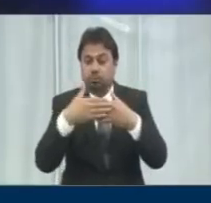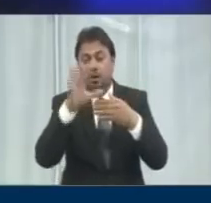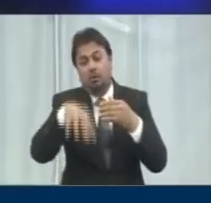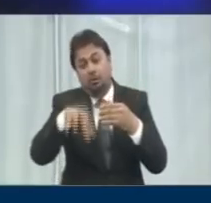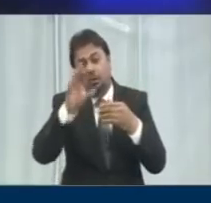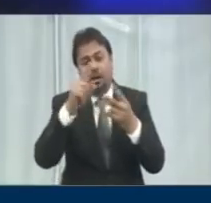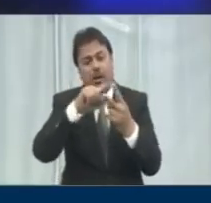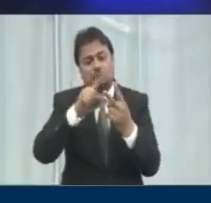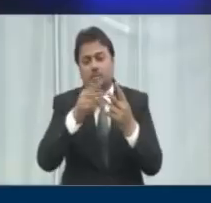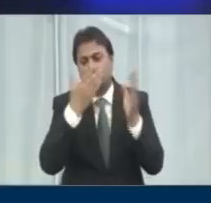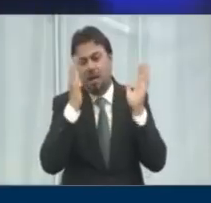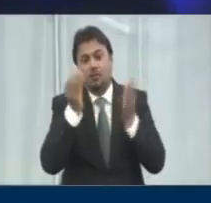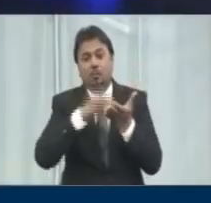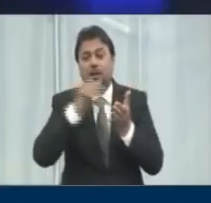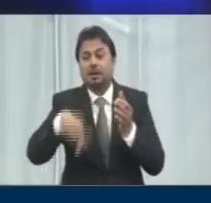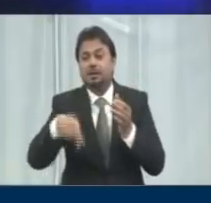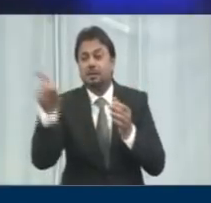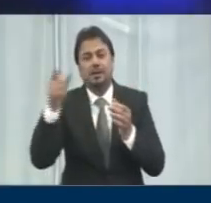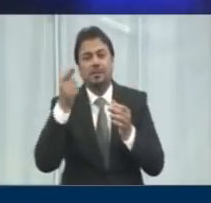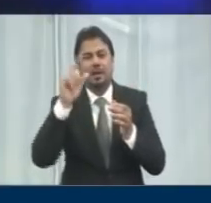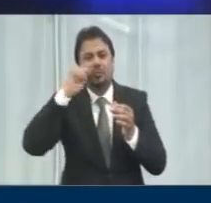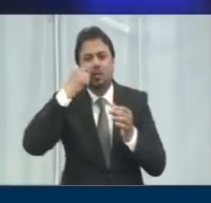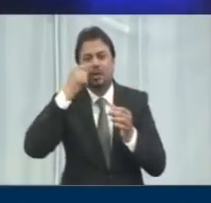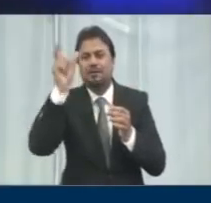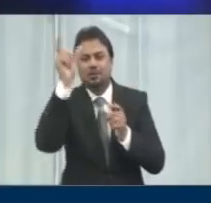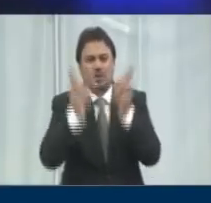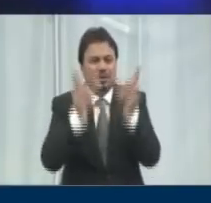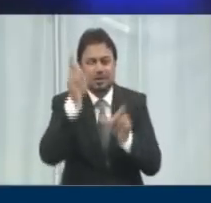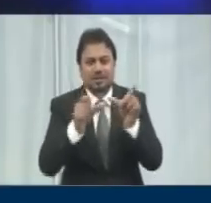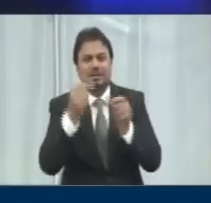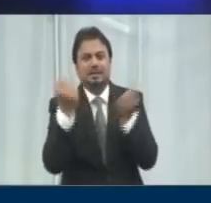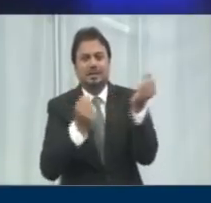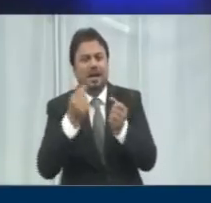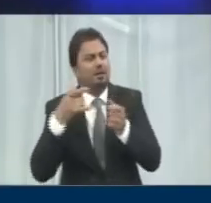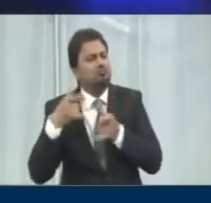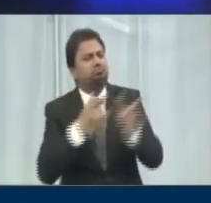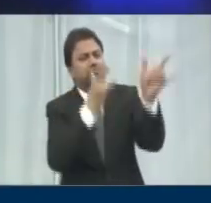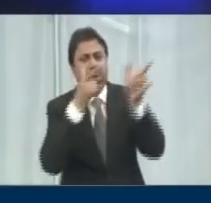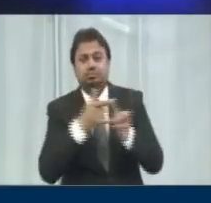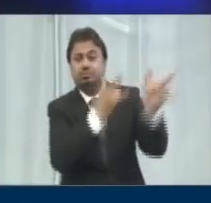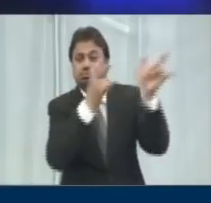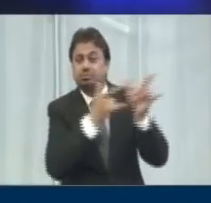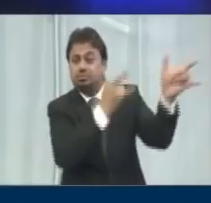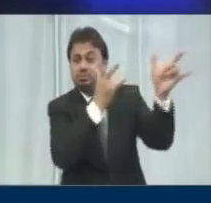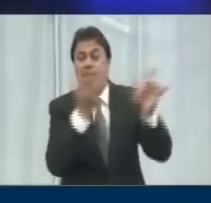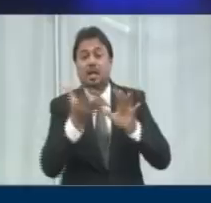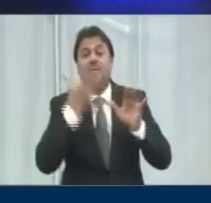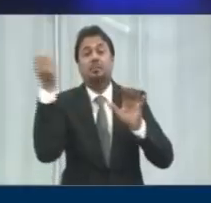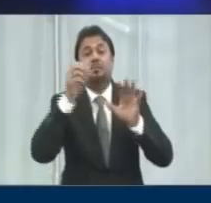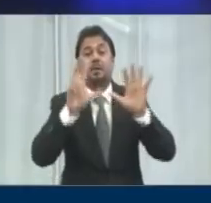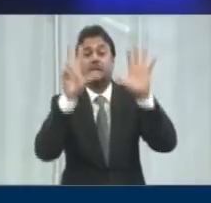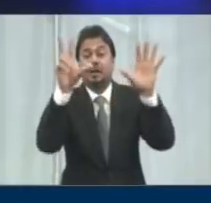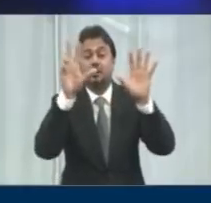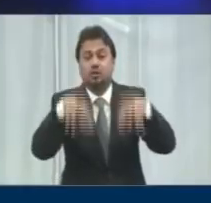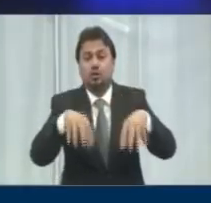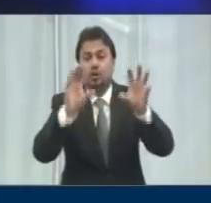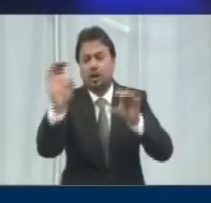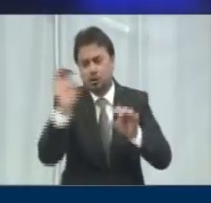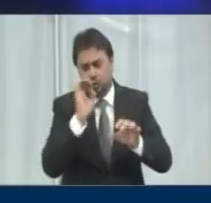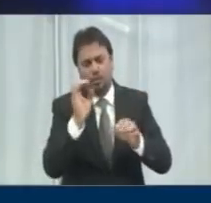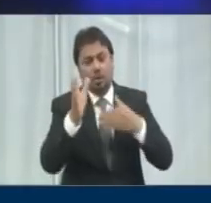تنقل المواطنين العادي من البصرة إلى محافظات أخرى؟ هل الطريق مفتوح أم أنه أيضا مقطوع مع باقي المحافظات؟